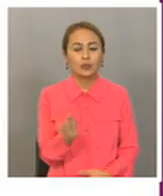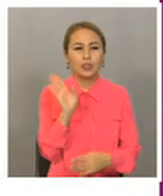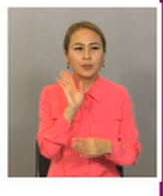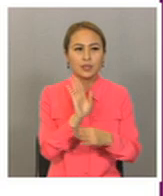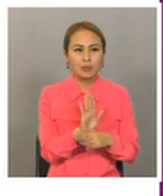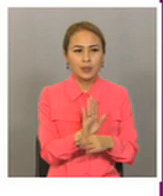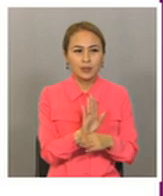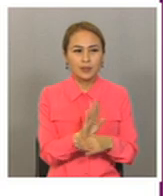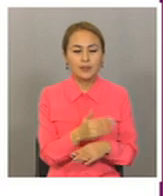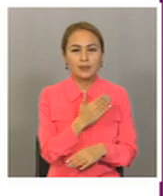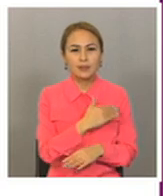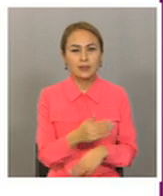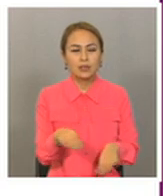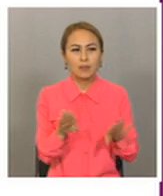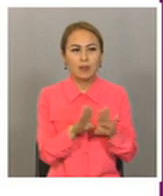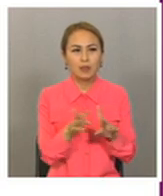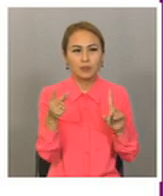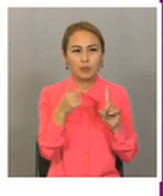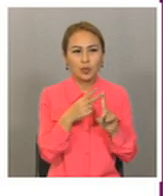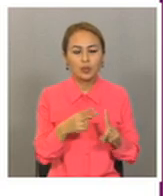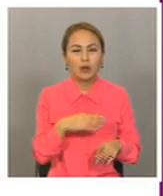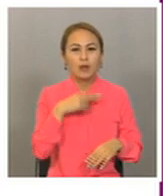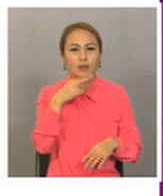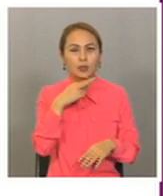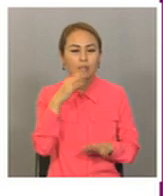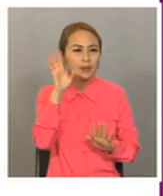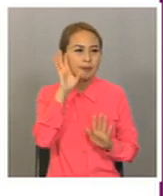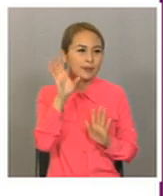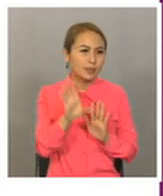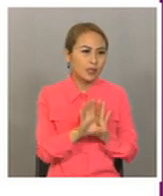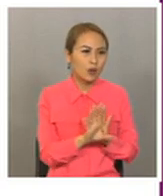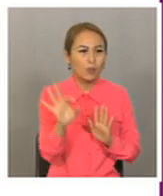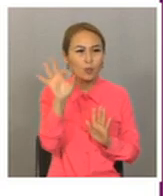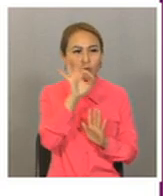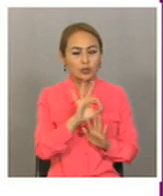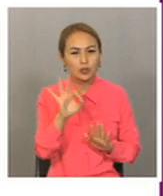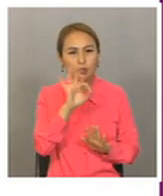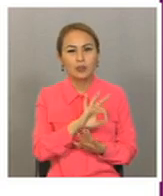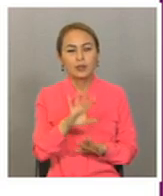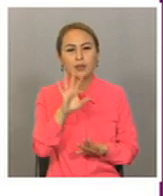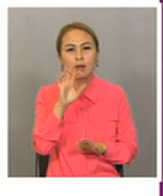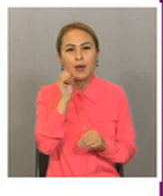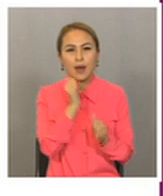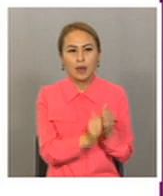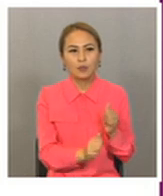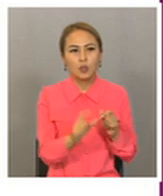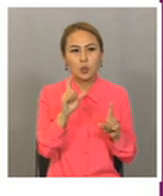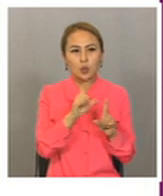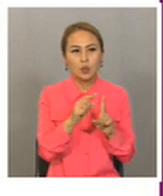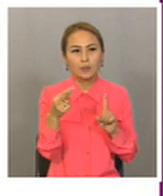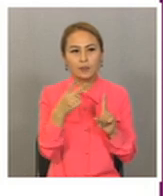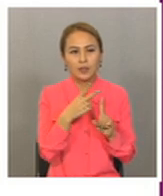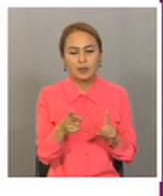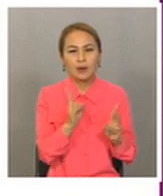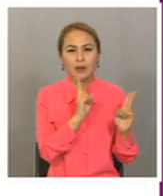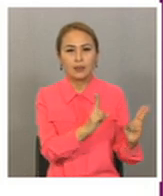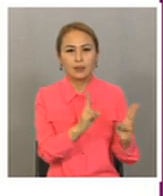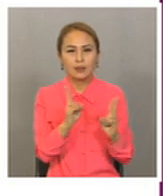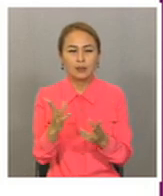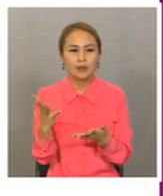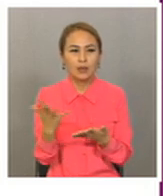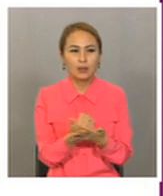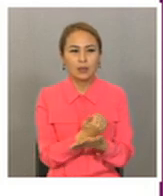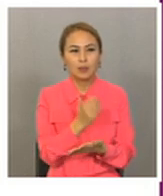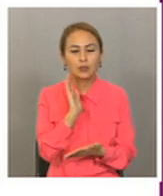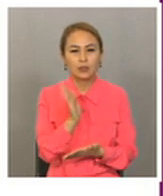оқушылар, сіздер мәтінді мұқият тыңдай отырып, мәтін мазмұны бойынша әрбір сөйлемдердің реттілігін анықтап